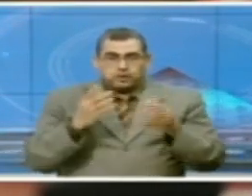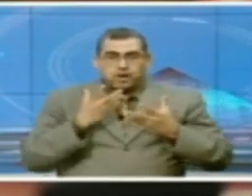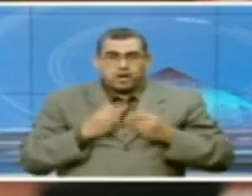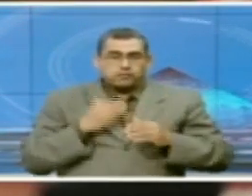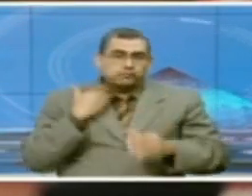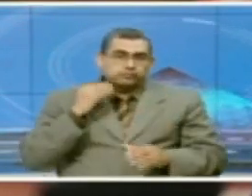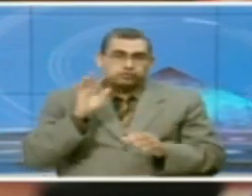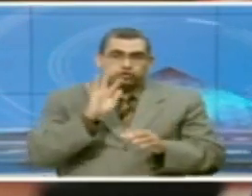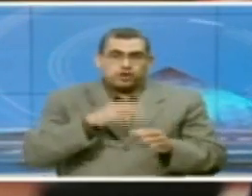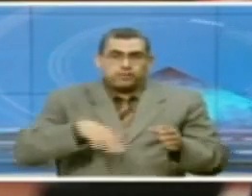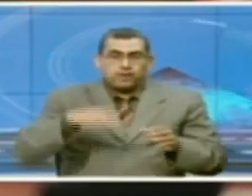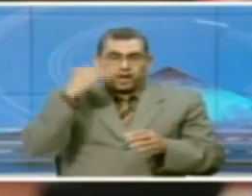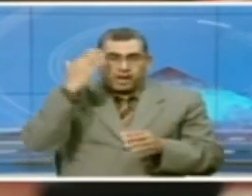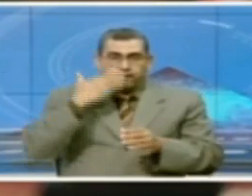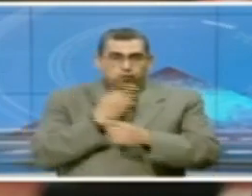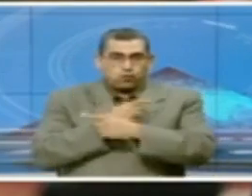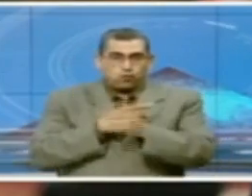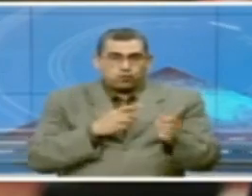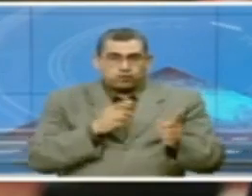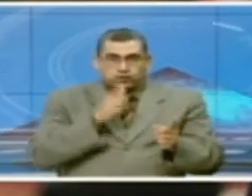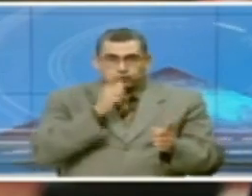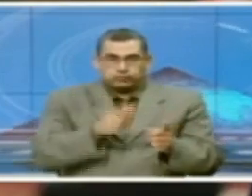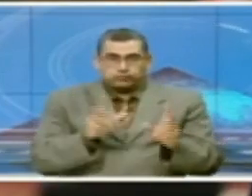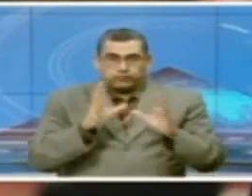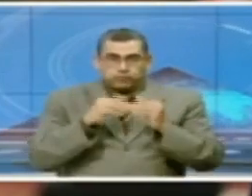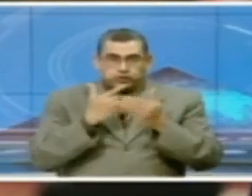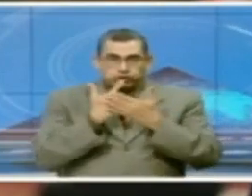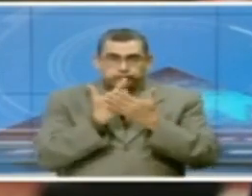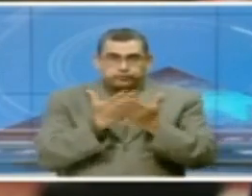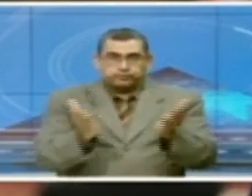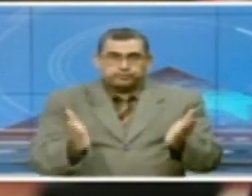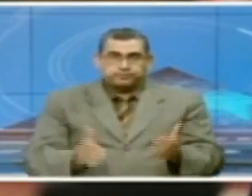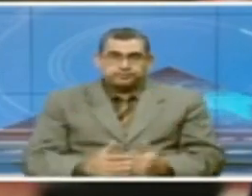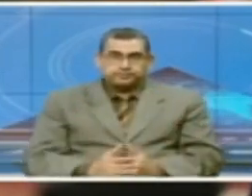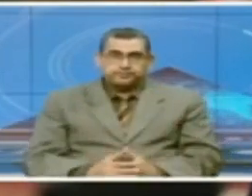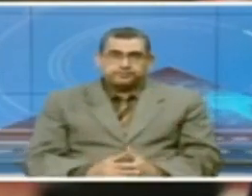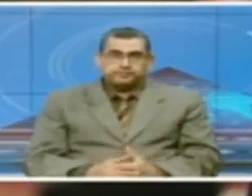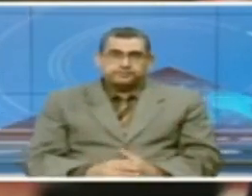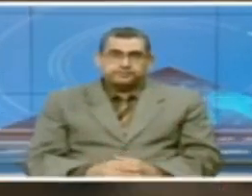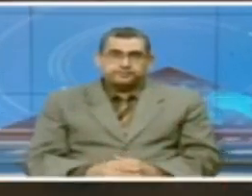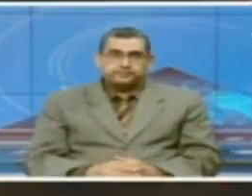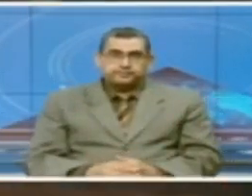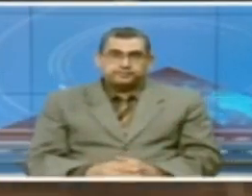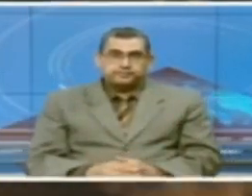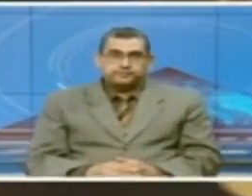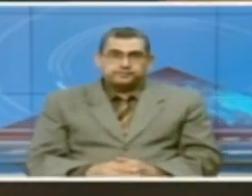لشعوب القارة الأفريقية. عبد الله بركات، التلفزيون المصري.